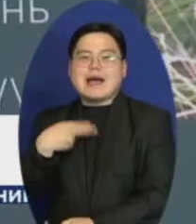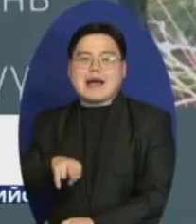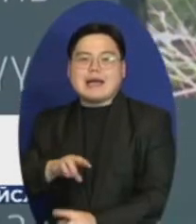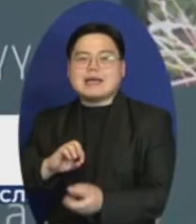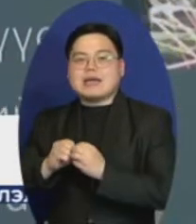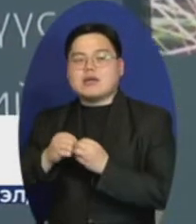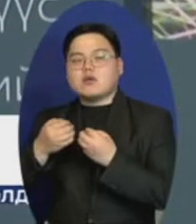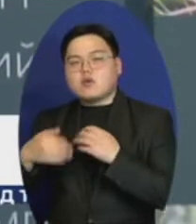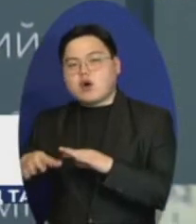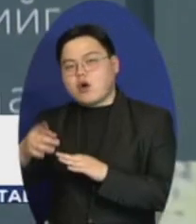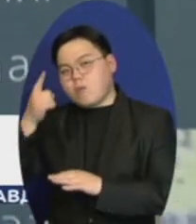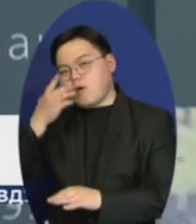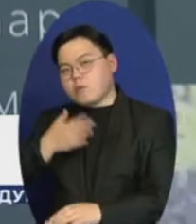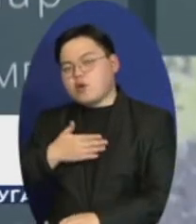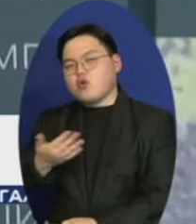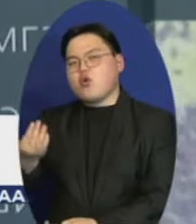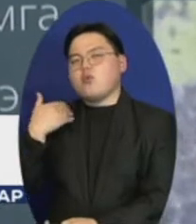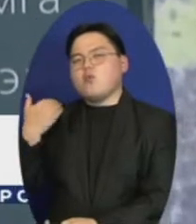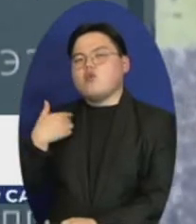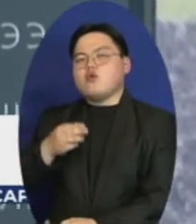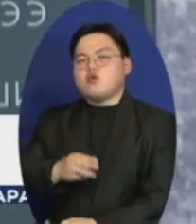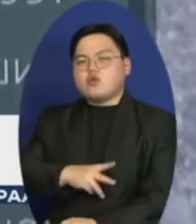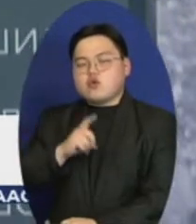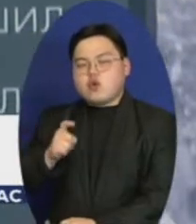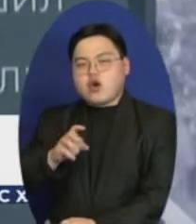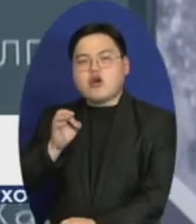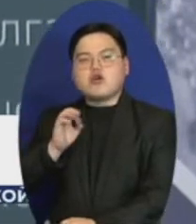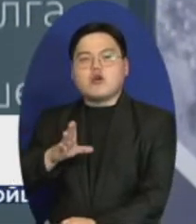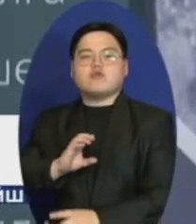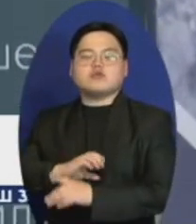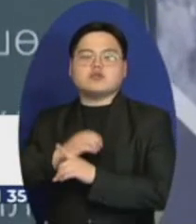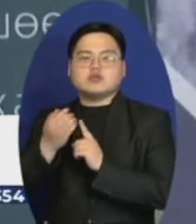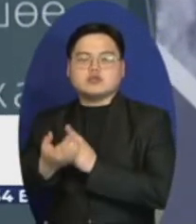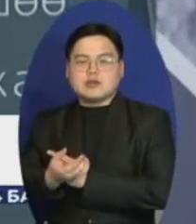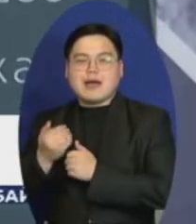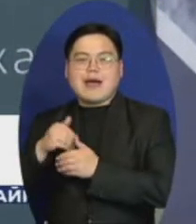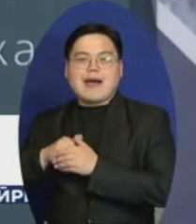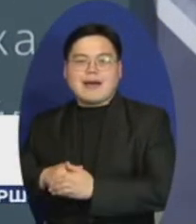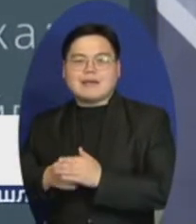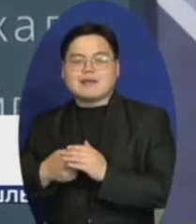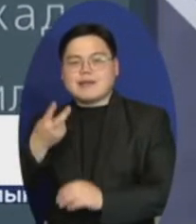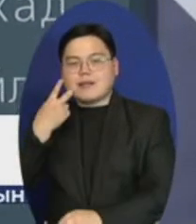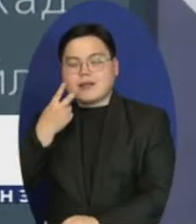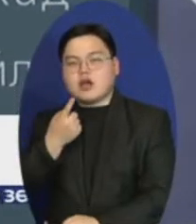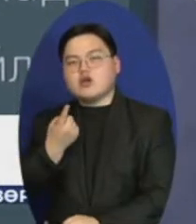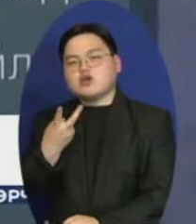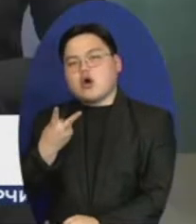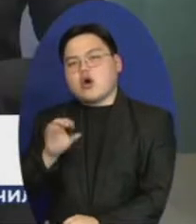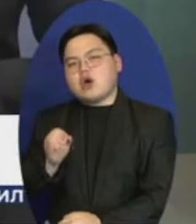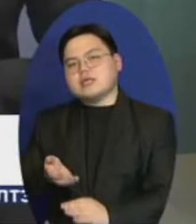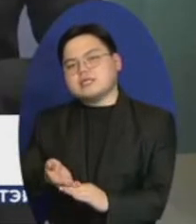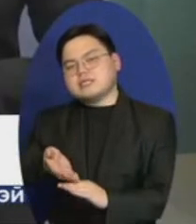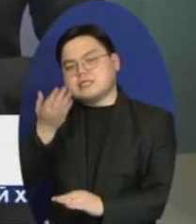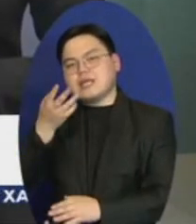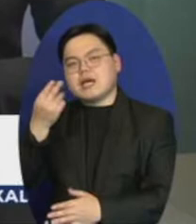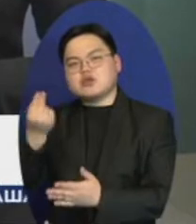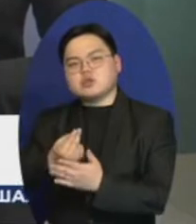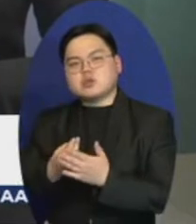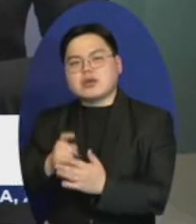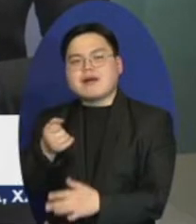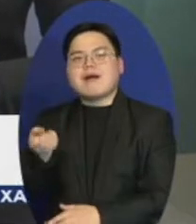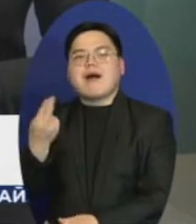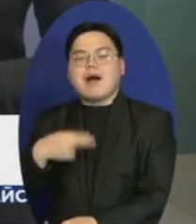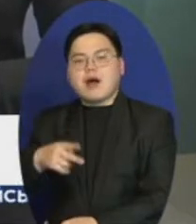тэмдэглэгдэн үлдсэн монголчуудын эртний түүх болон өв соёлын уламжлалыг элтгэн харуулсан 120 орчим хадны зураг